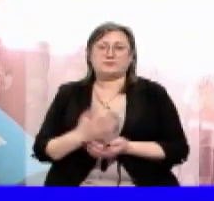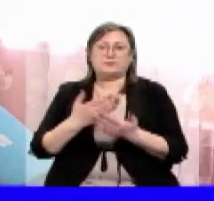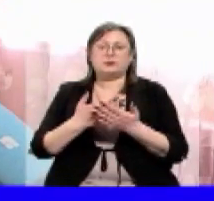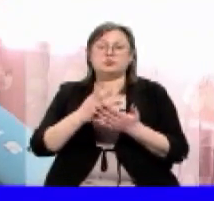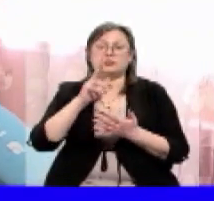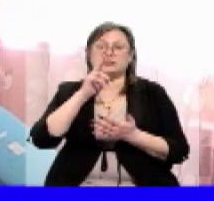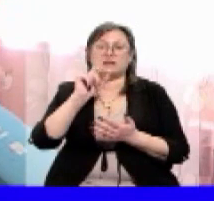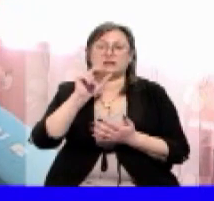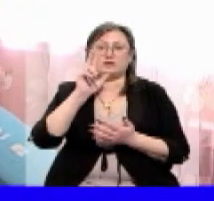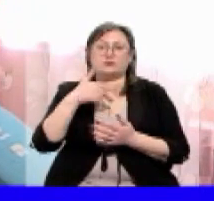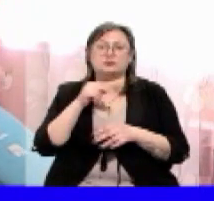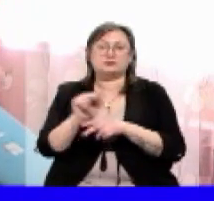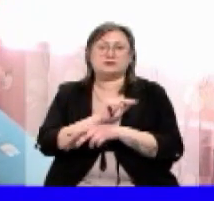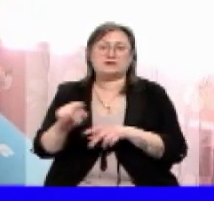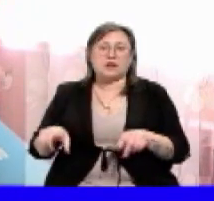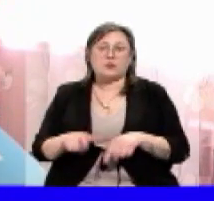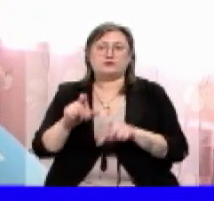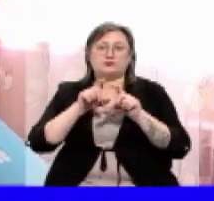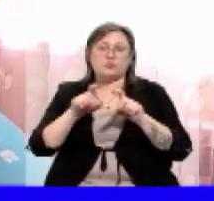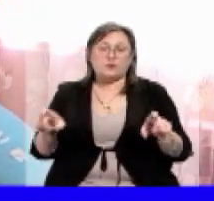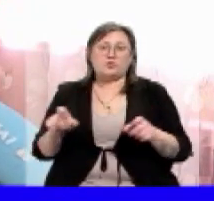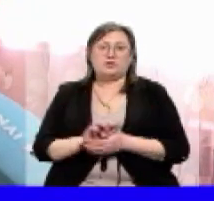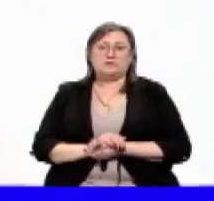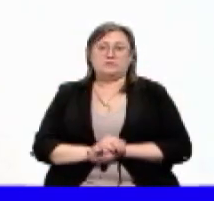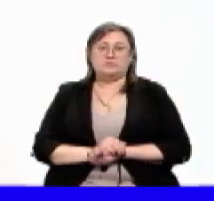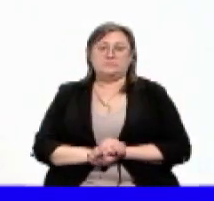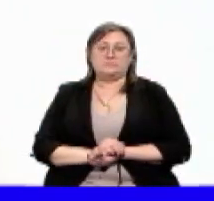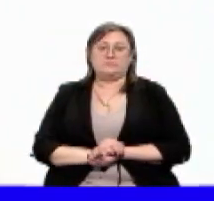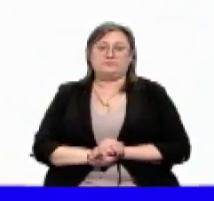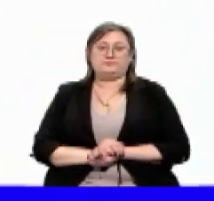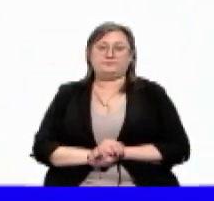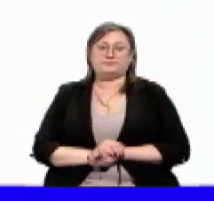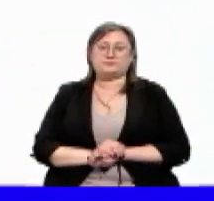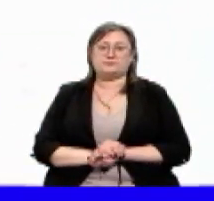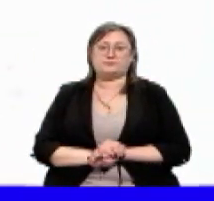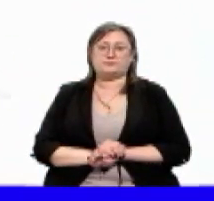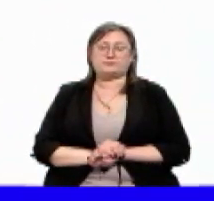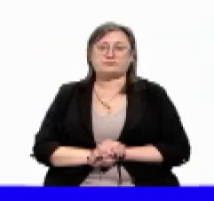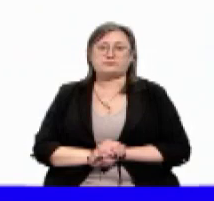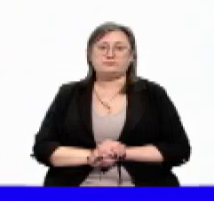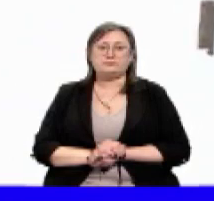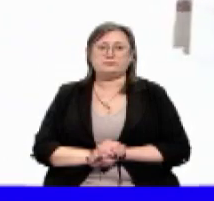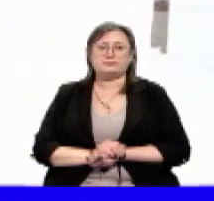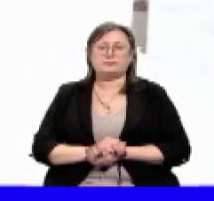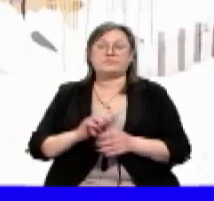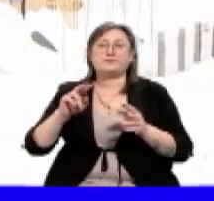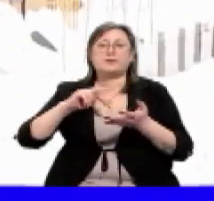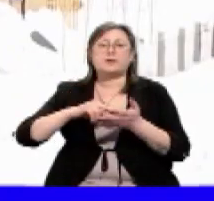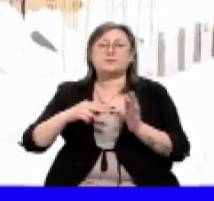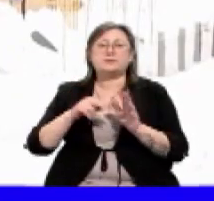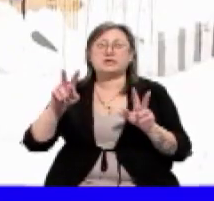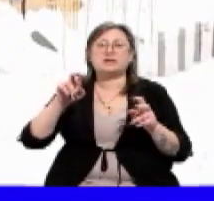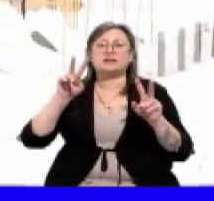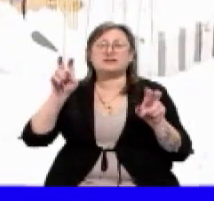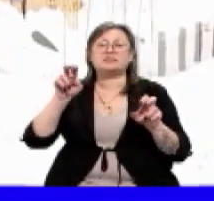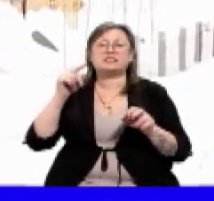Мен өзім бір жыл болды, почти 3 жылдай болып қалды ауыл көтеріліп жатқан. Халық үніне құлақ асатын мемлекет тұжырымдамасы Обаған